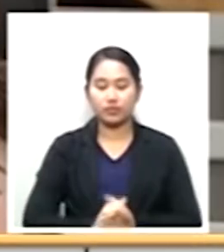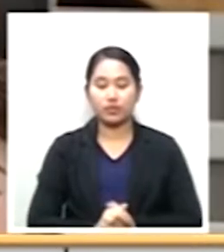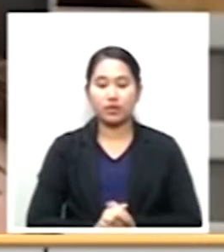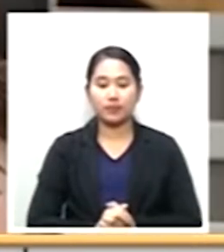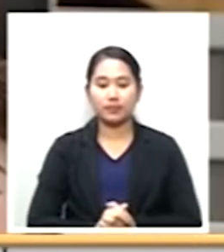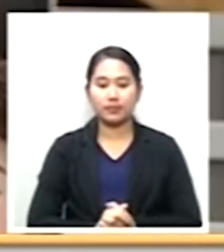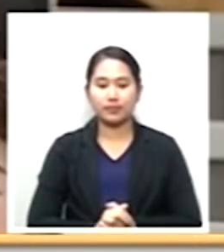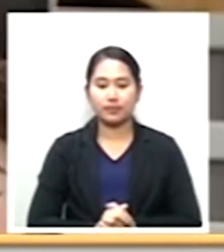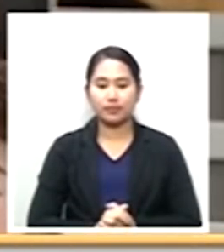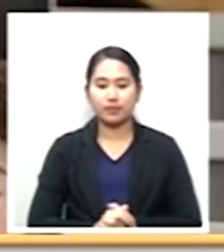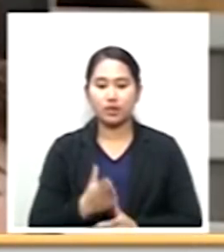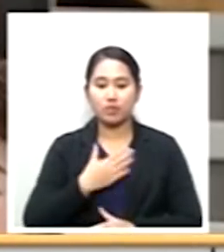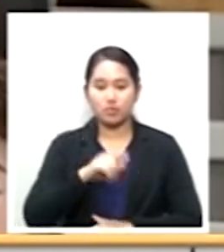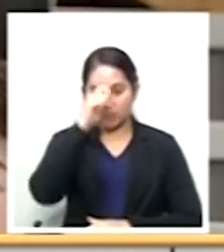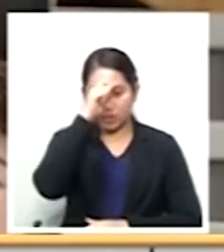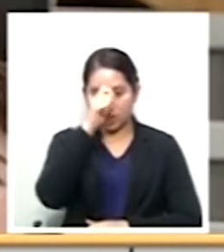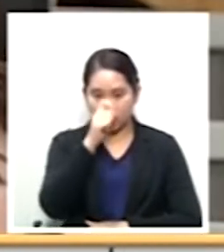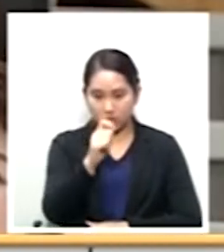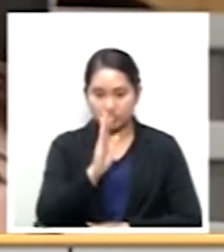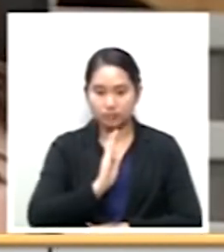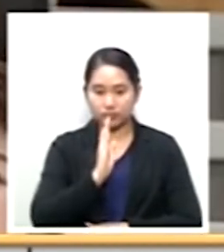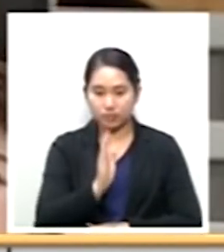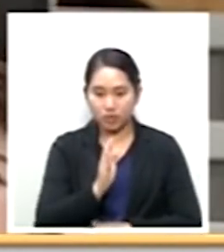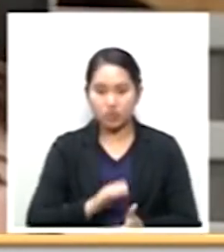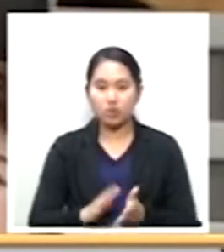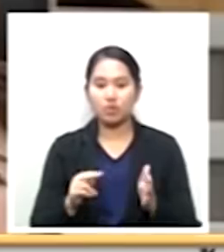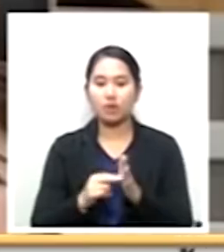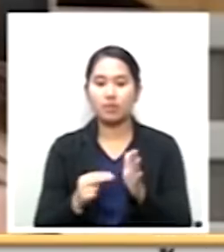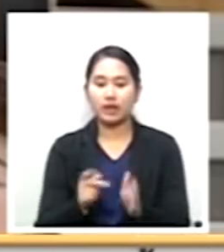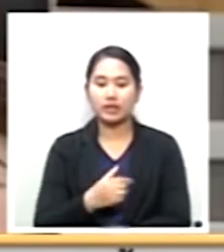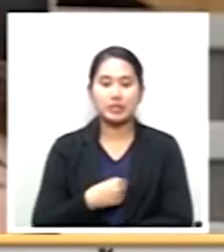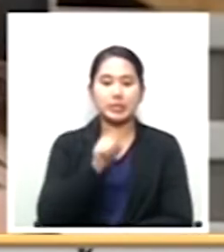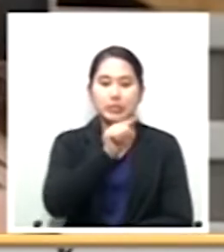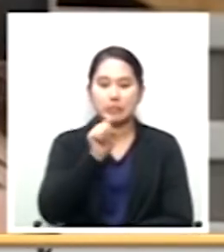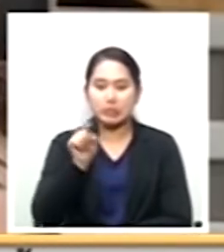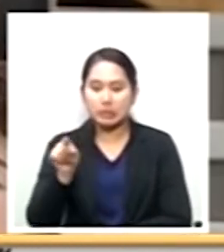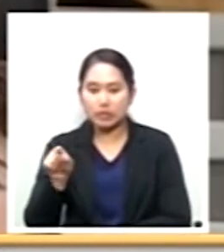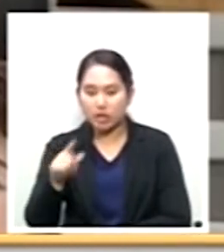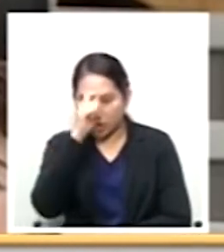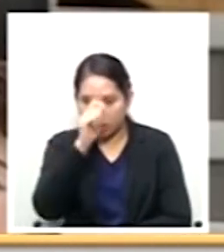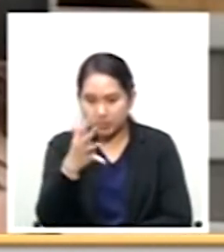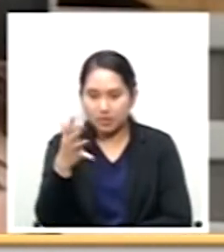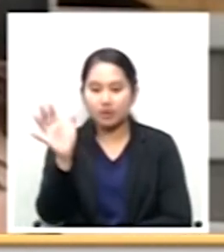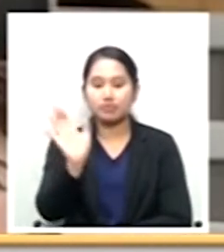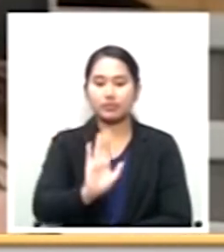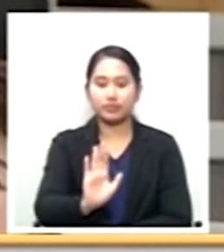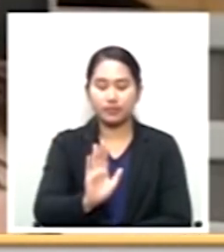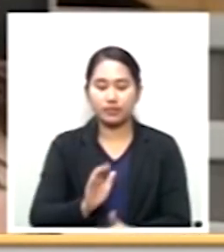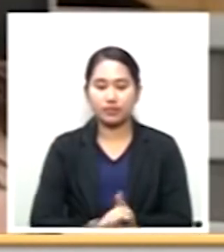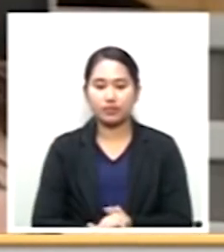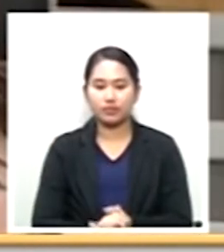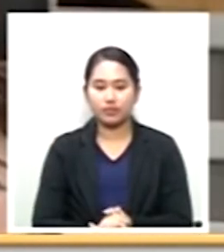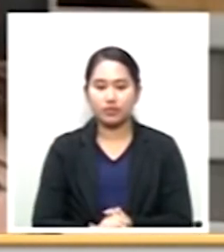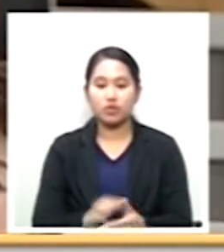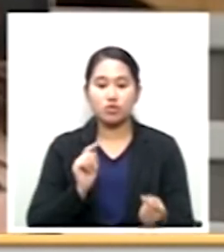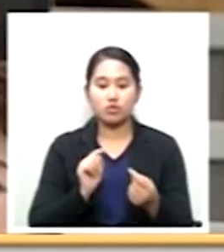การแสดงออกซึ่งความจงรักภักดีมิใช่ชี้หน้าด่าคนอื่นว่าไม่จงรักภักดีการแสดงออกซึ่งความจงรักภักดีมิใช่